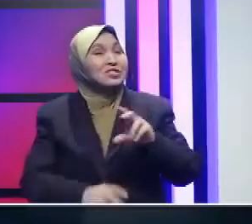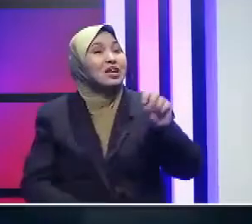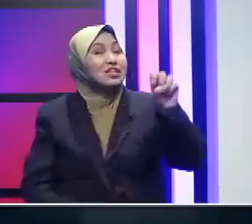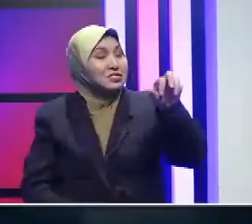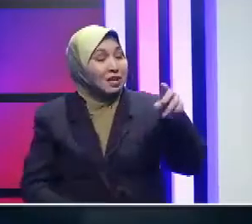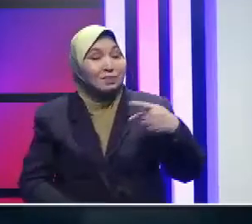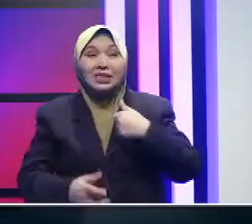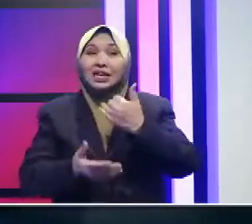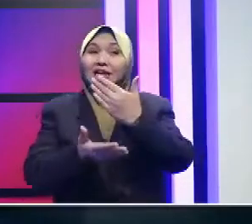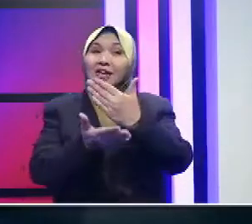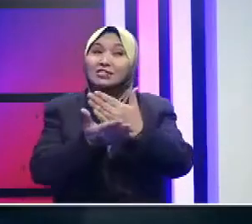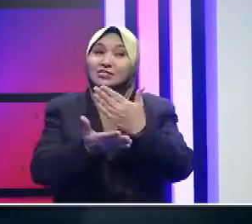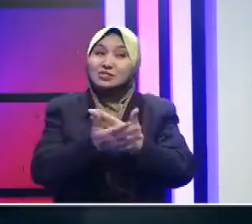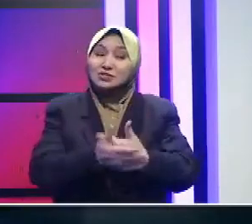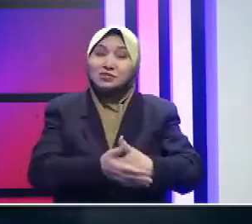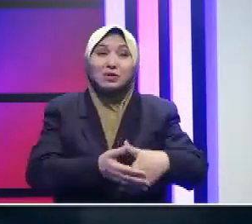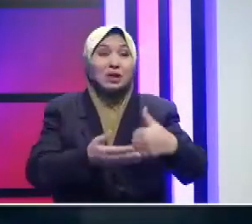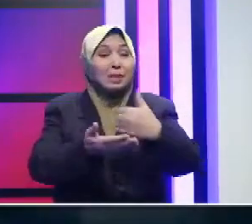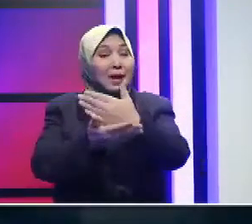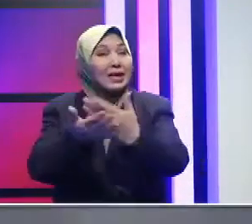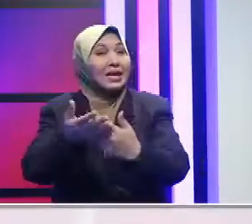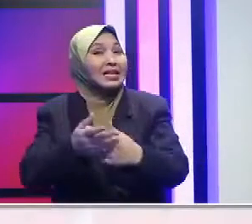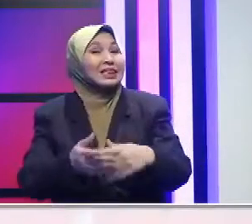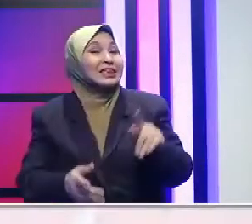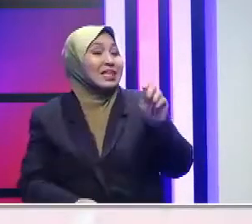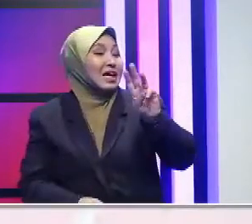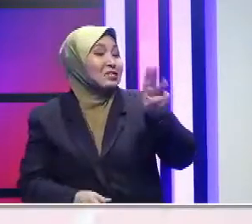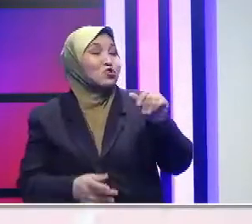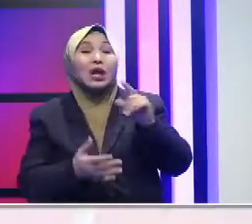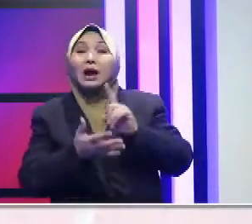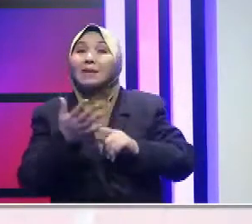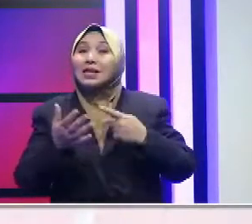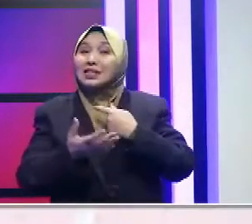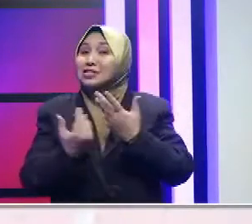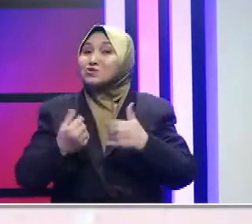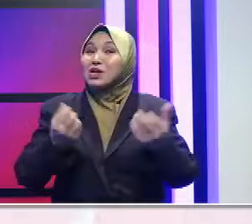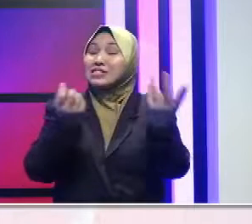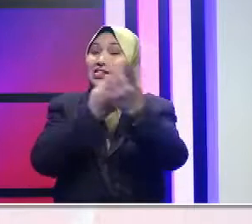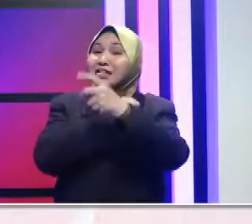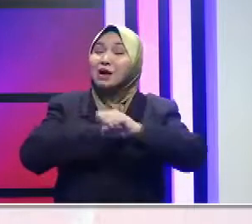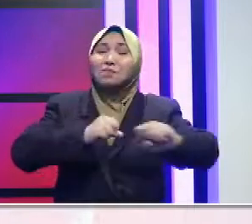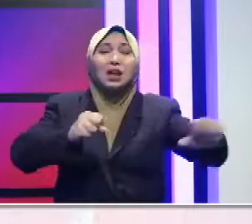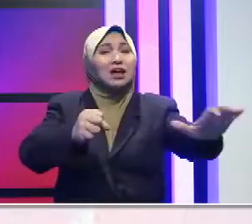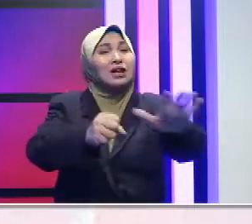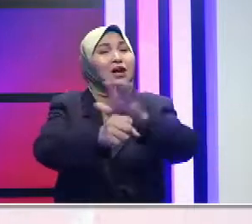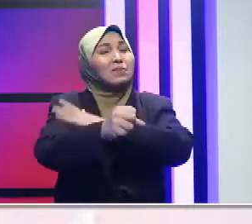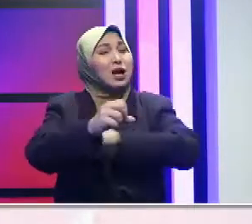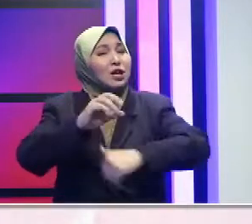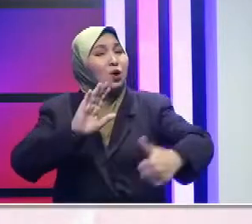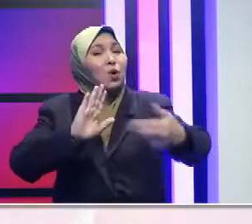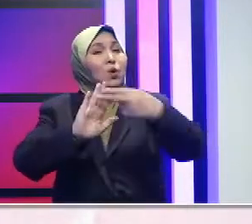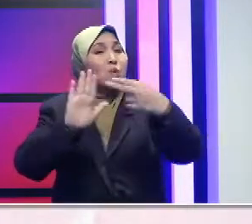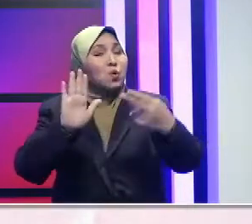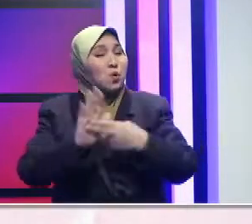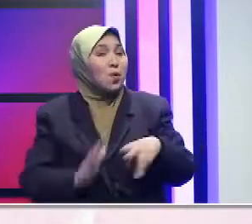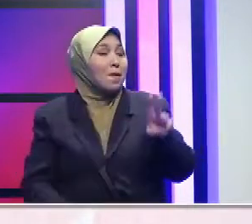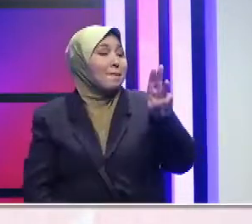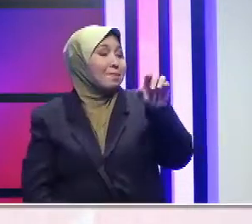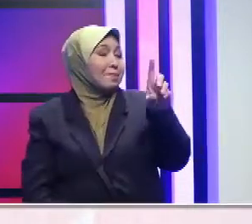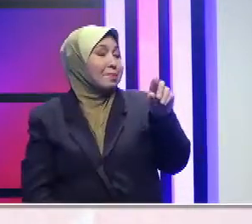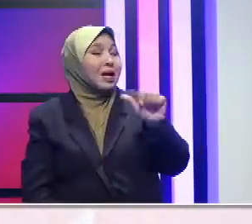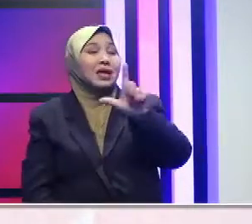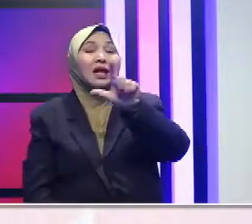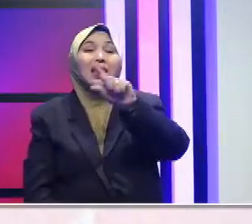Kita nak singgah jap dekat ruangan tajwid kita hari ini, apakah yang telah kita sediakan, iaitu menyempurnakan hukum mad lazim